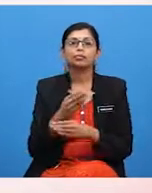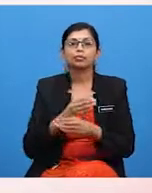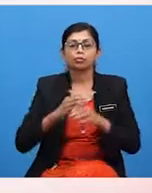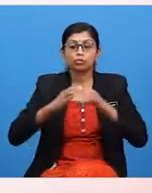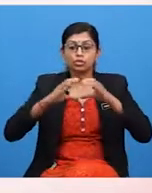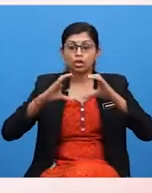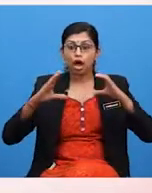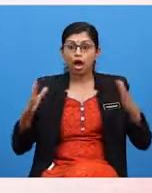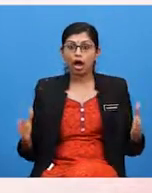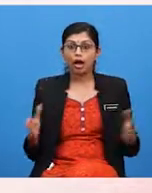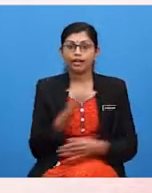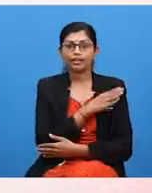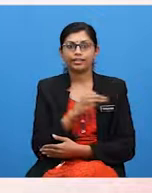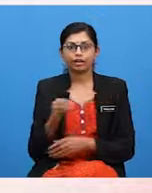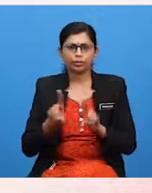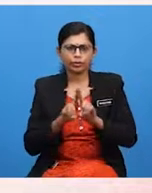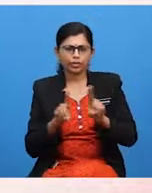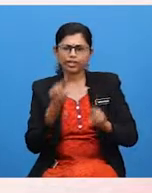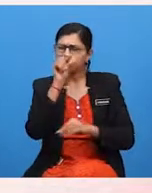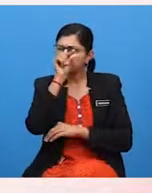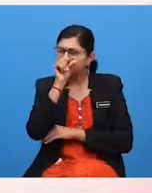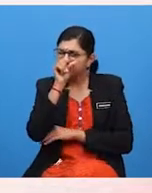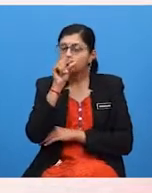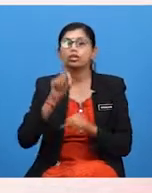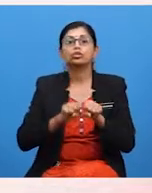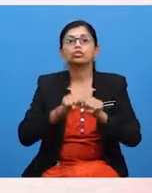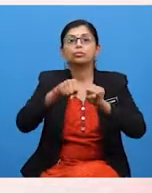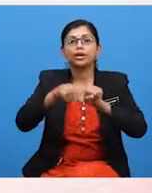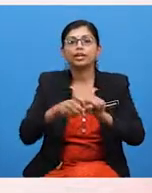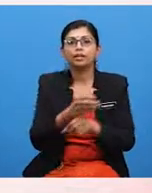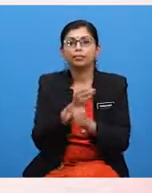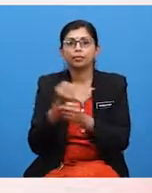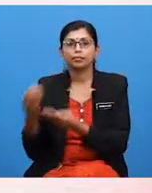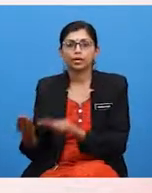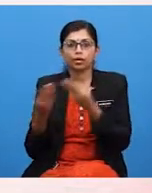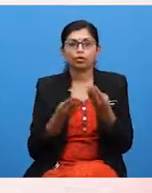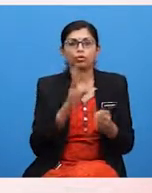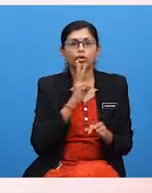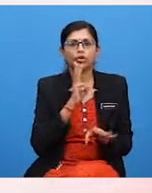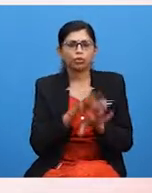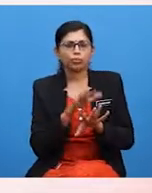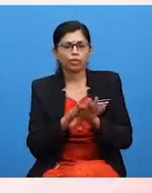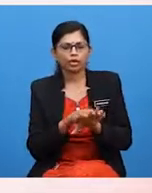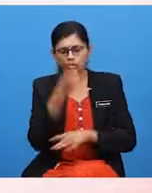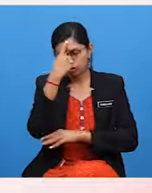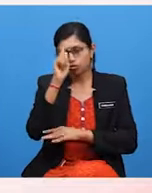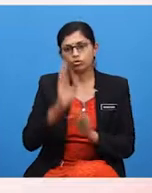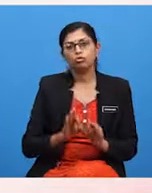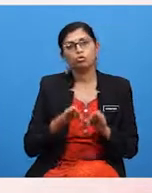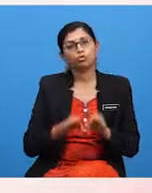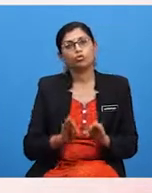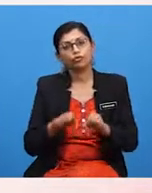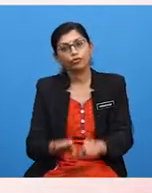besar dan berdinding nipis supaya dapat mengangkut kuantiti air yang